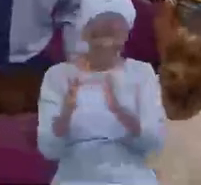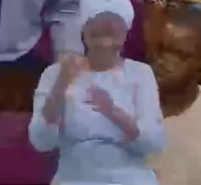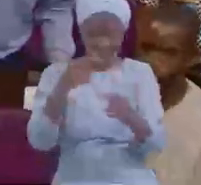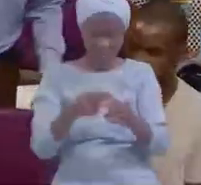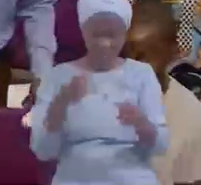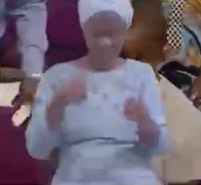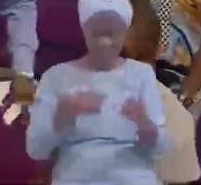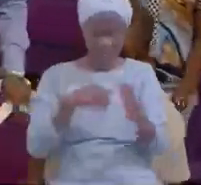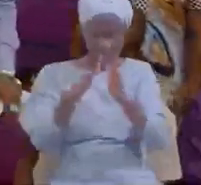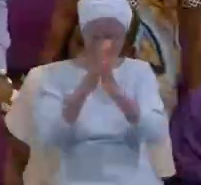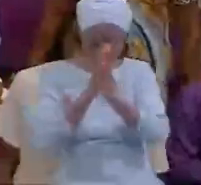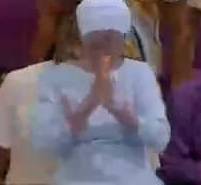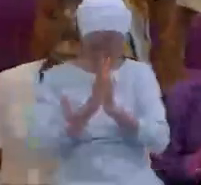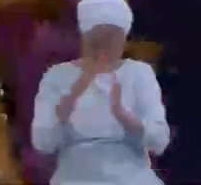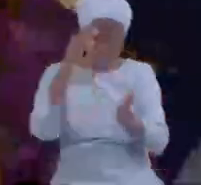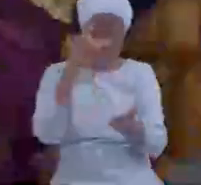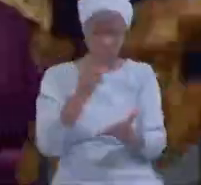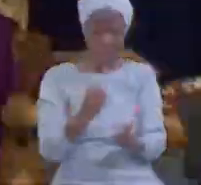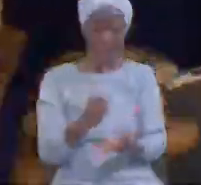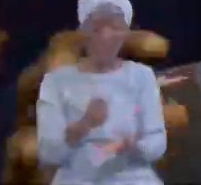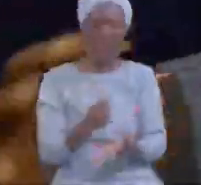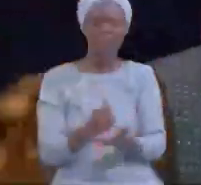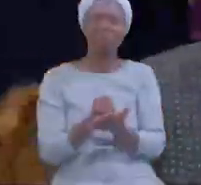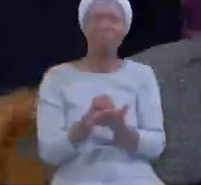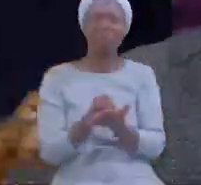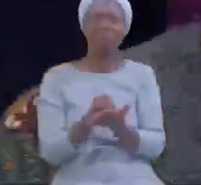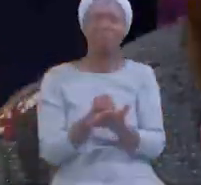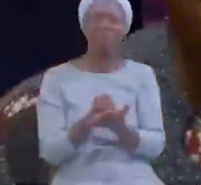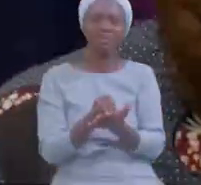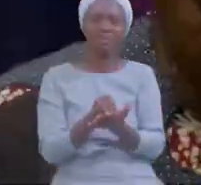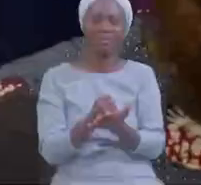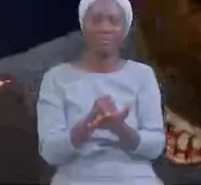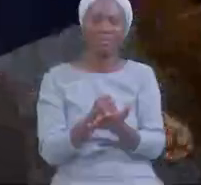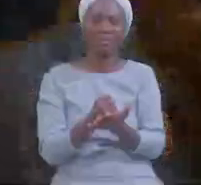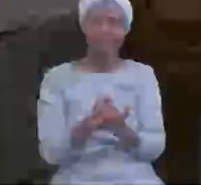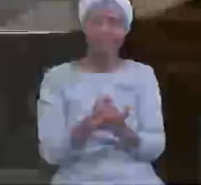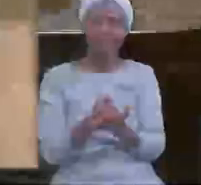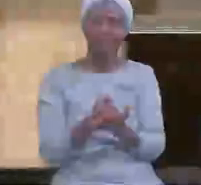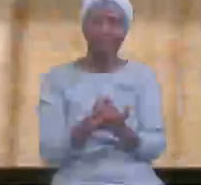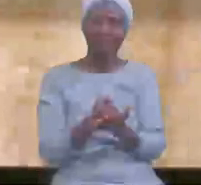Au nom de Jésus, nous prions.